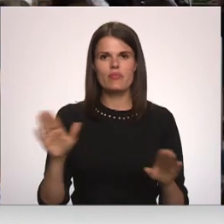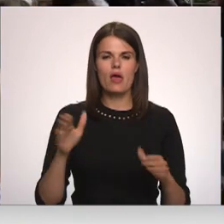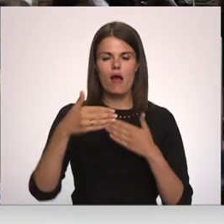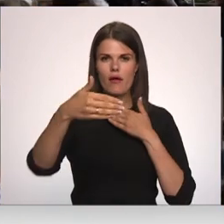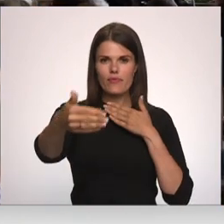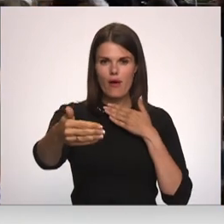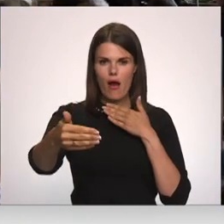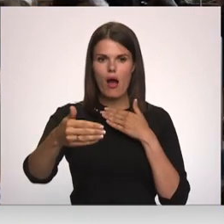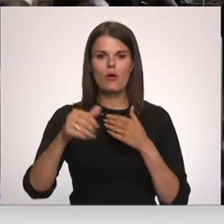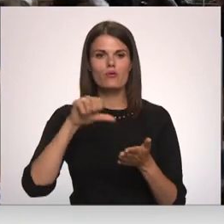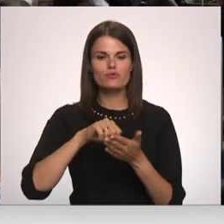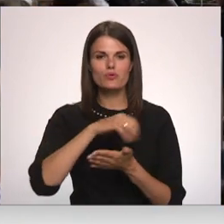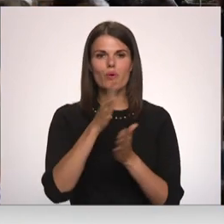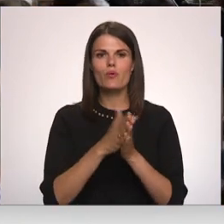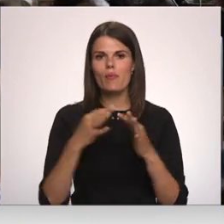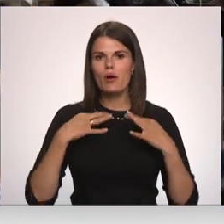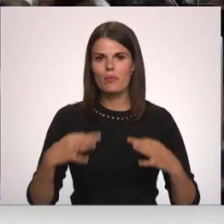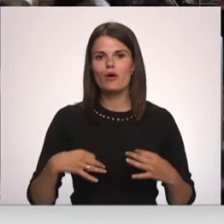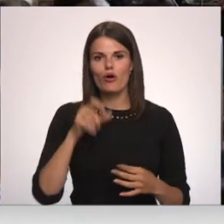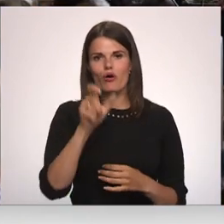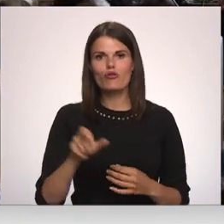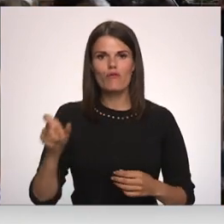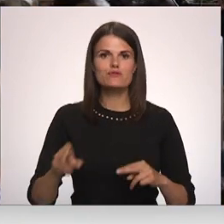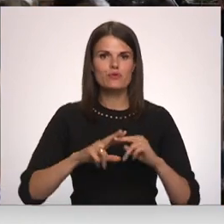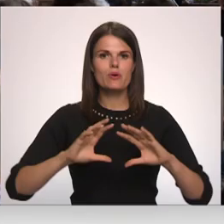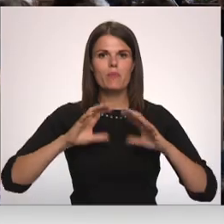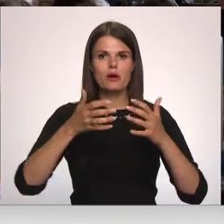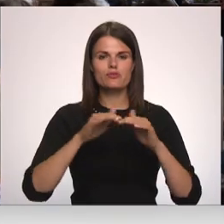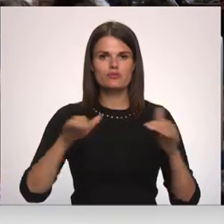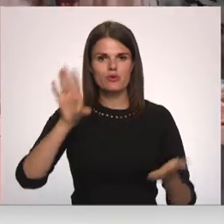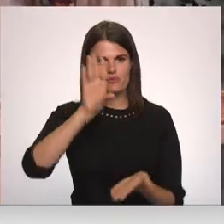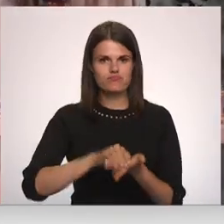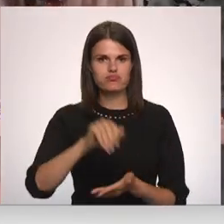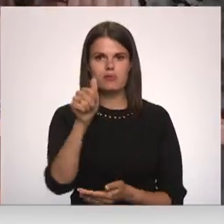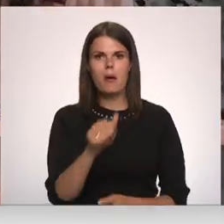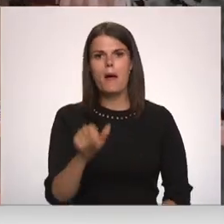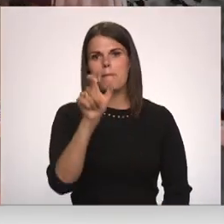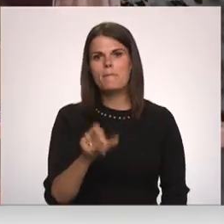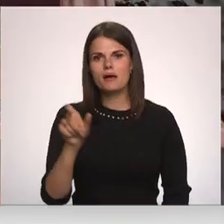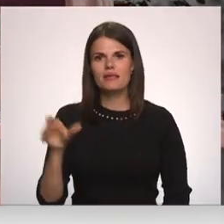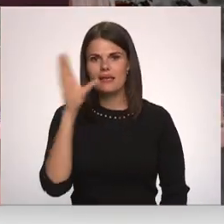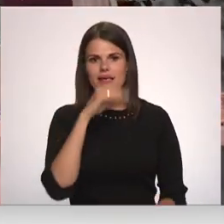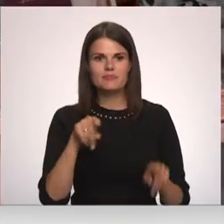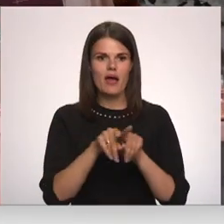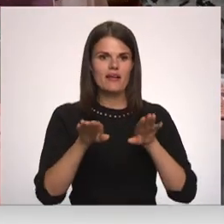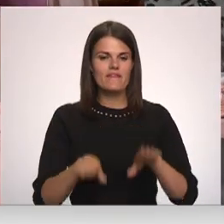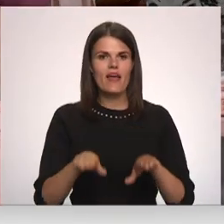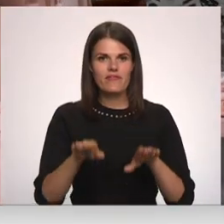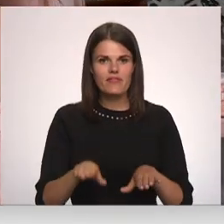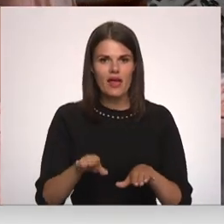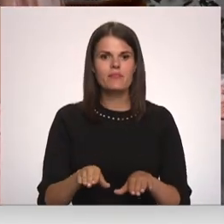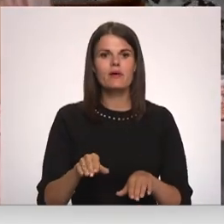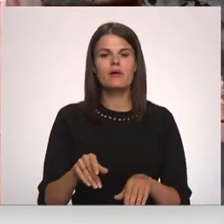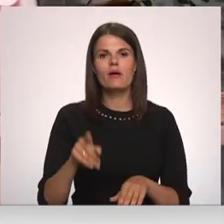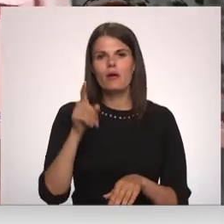attālumu. Uzstāties kopā ar profesionāliem un pasaules skatuves piedzīvojušiem māksliniekiem bija iespēja arī vietējiem. Sākot no mazā